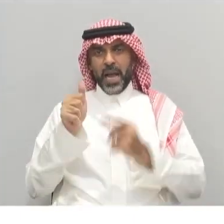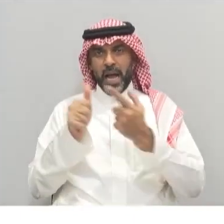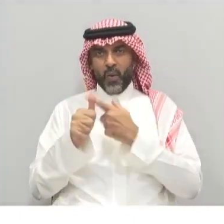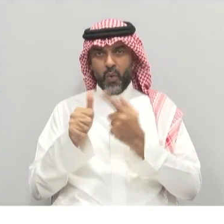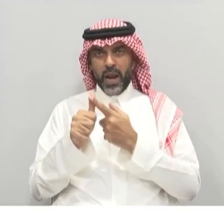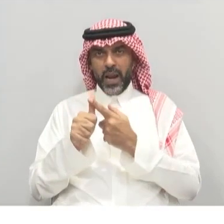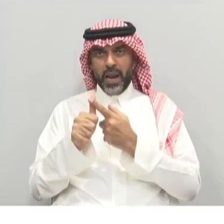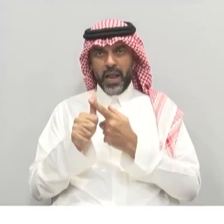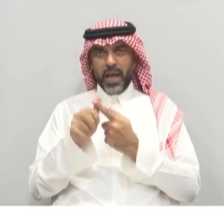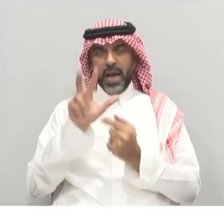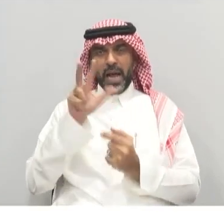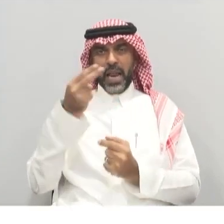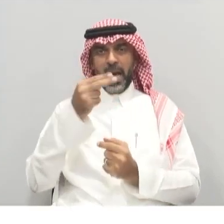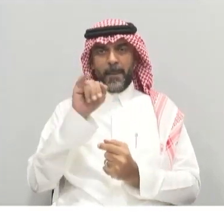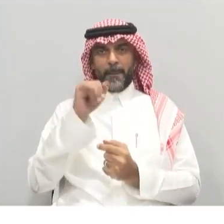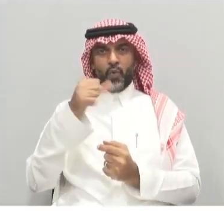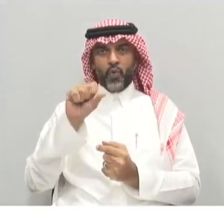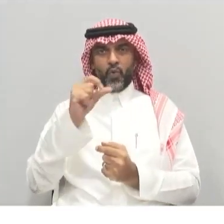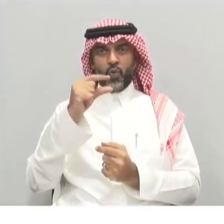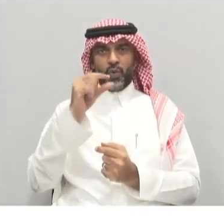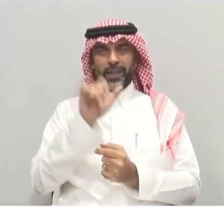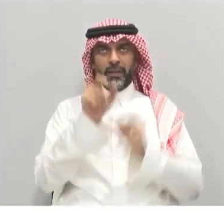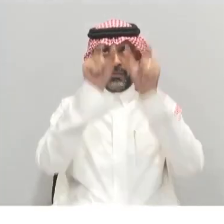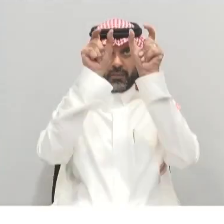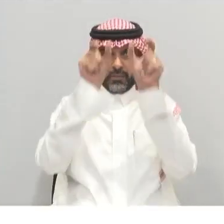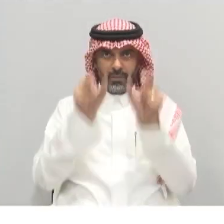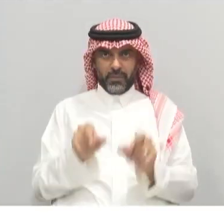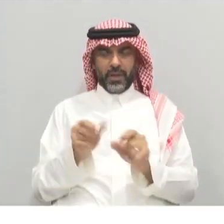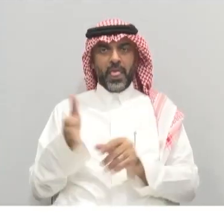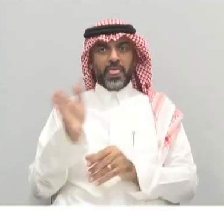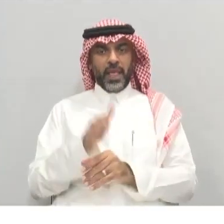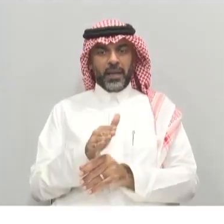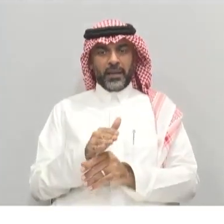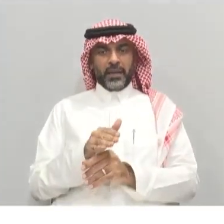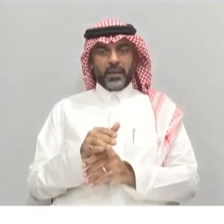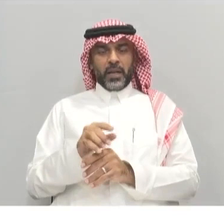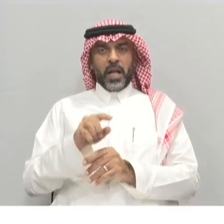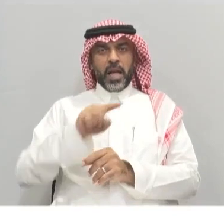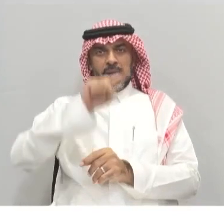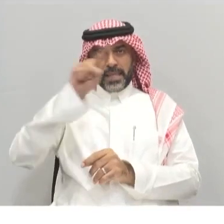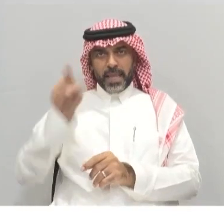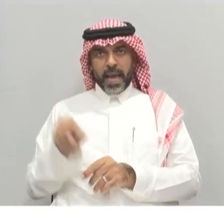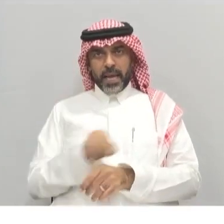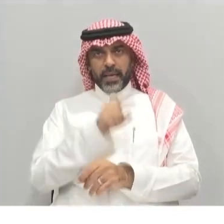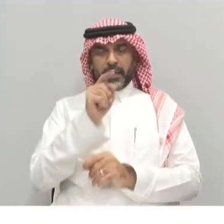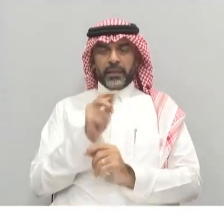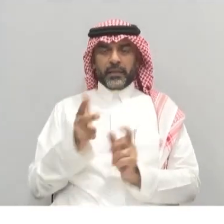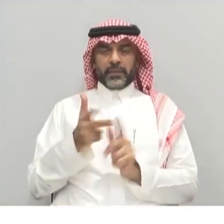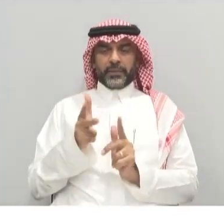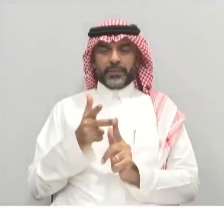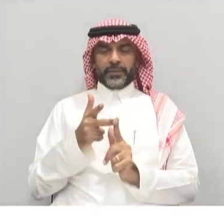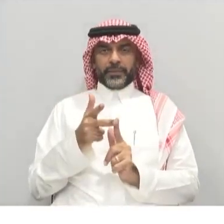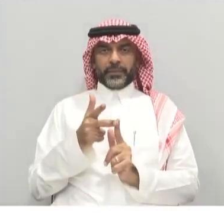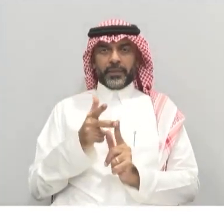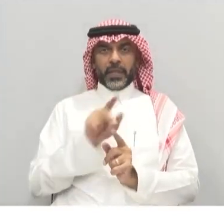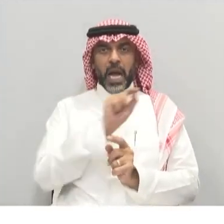هذه الانواع المخطط العمودي بعد ذلك ذكرنا المخطط الدائري ثم